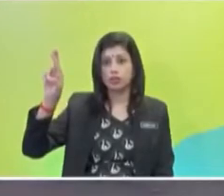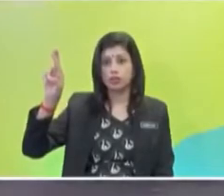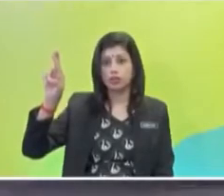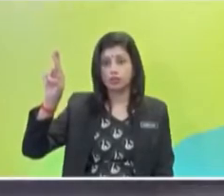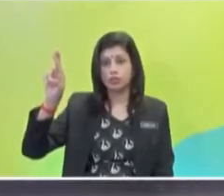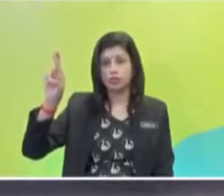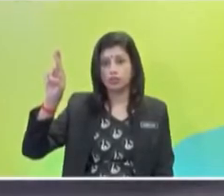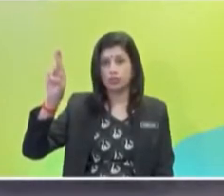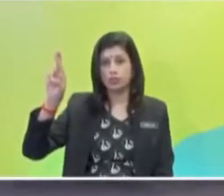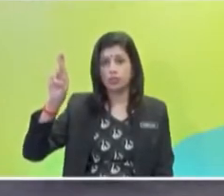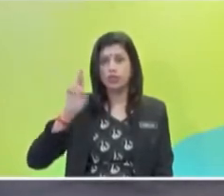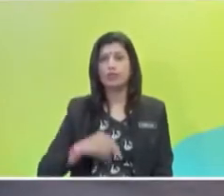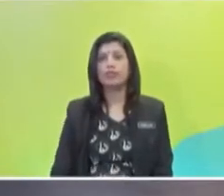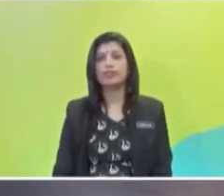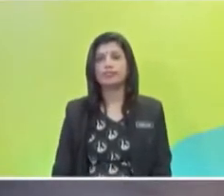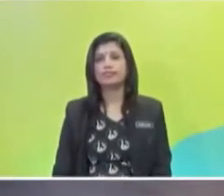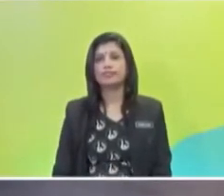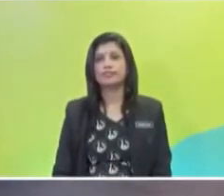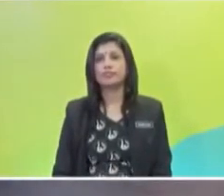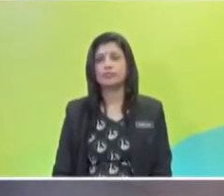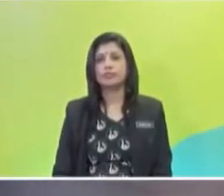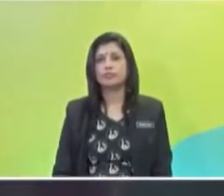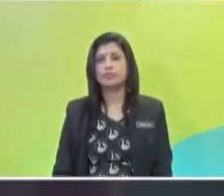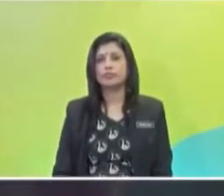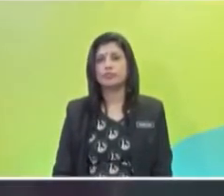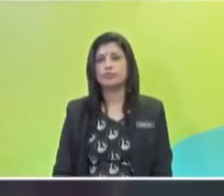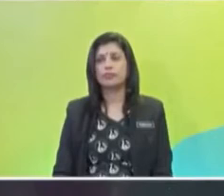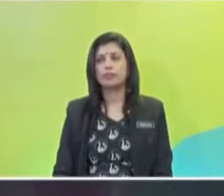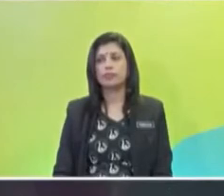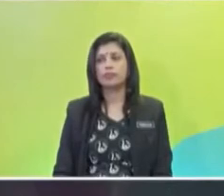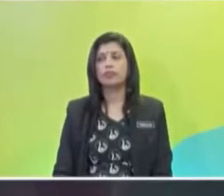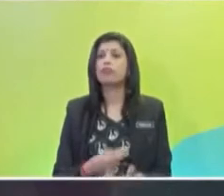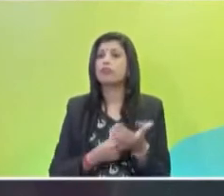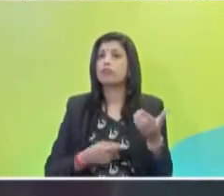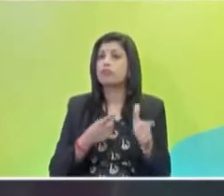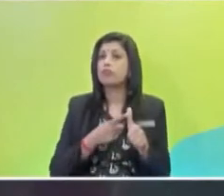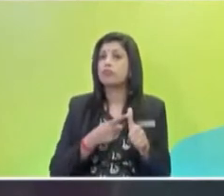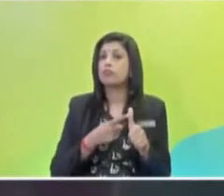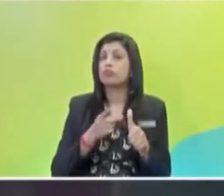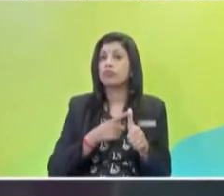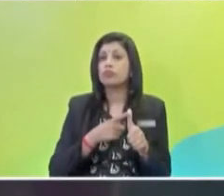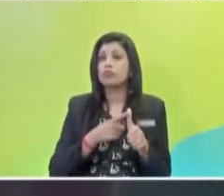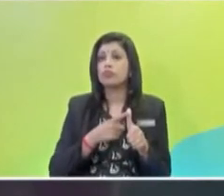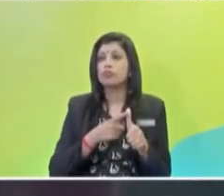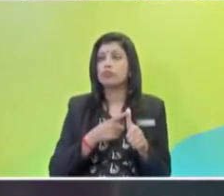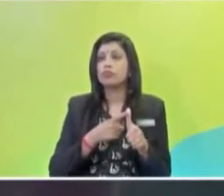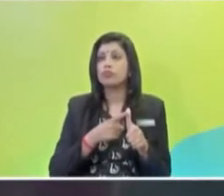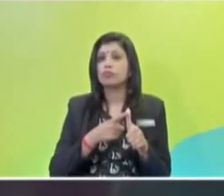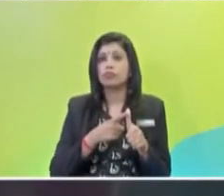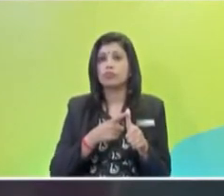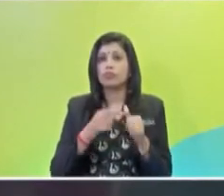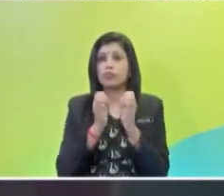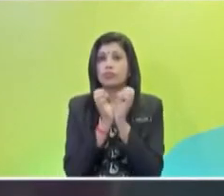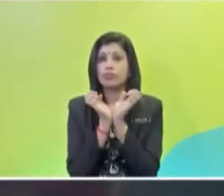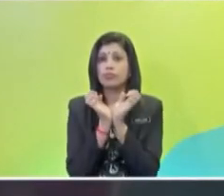Cucur. Cucur. Apa jenis-jenis cucur yang Abang Din tahu? Cucur cempedak.